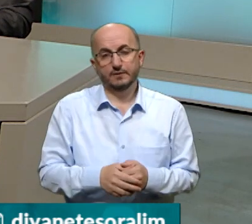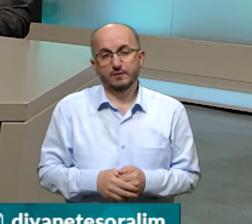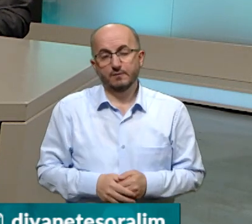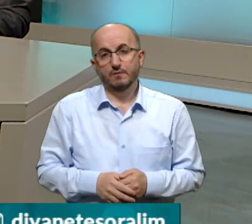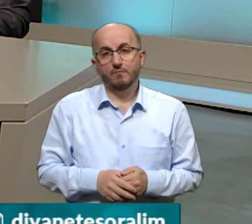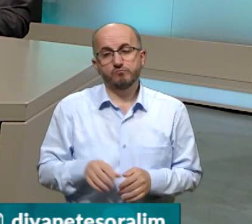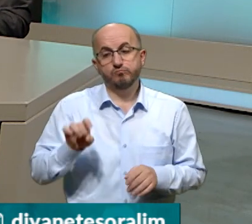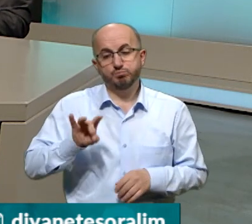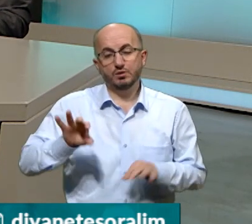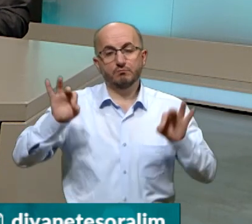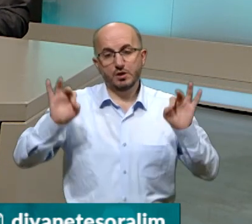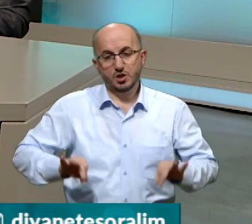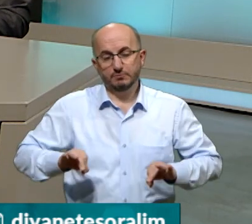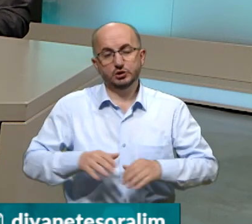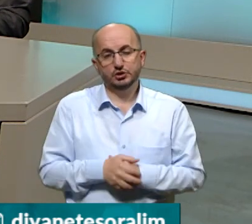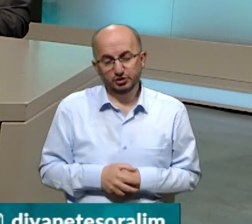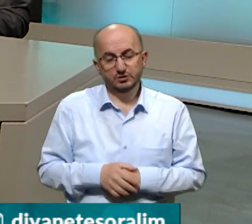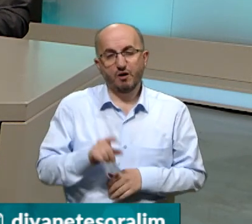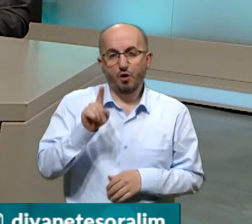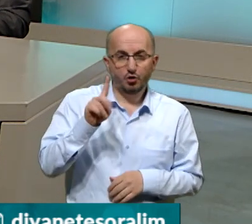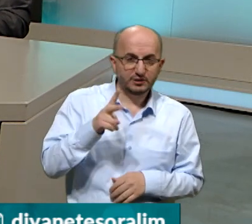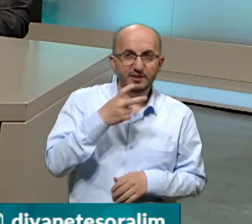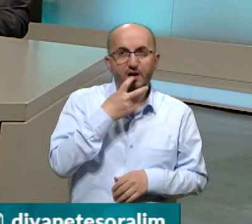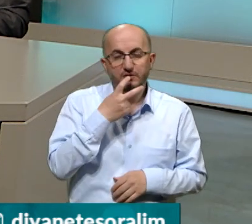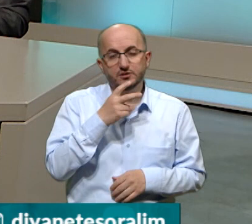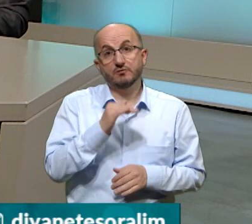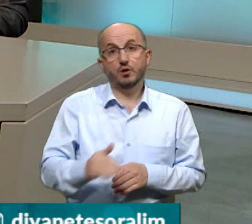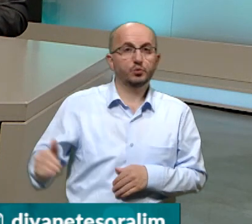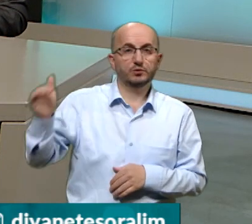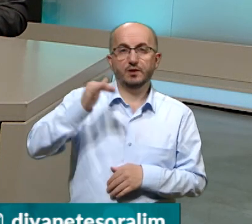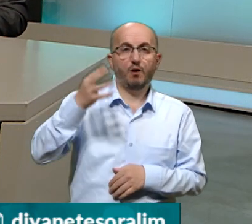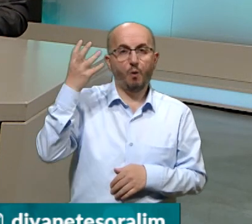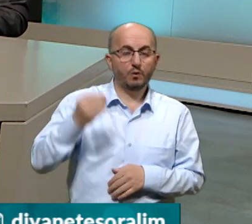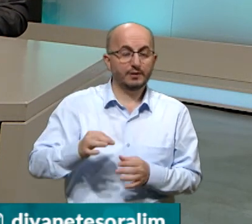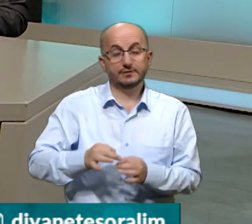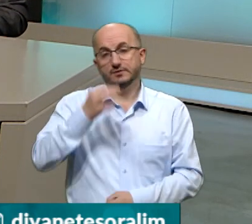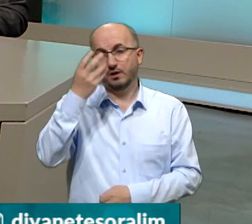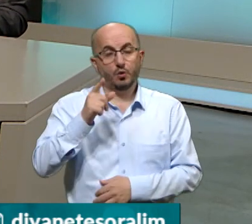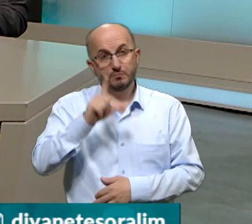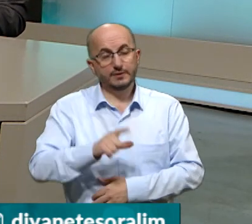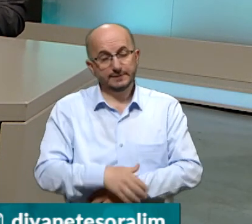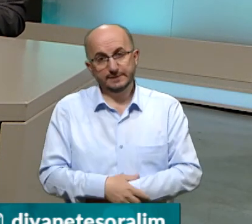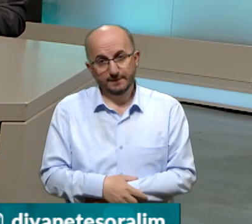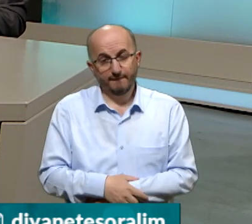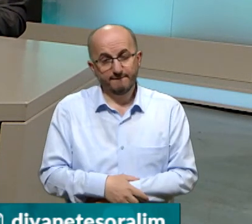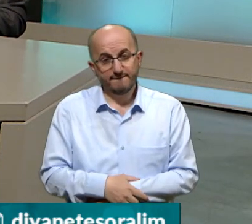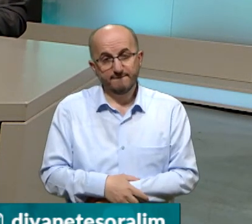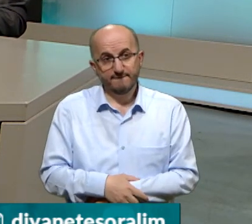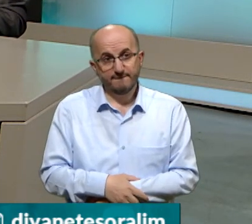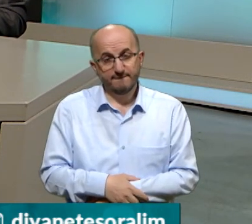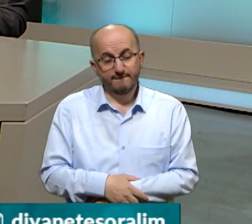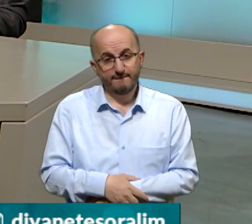dememiz de yani Buraya ermiş işte oniki yaş diyelim ki ve üstü olan insan olmalıdır Peki o ne ki